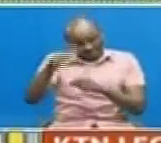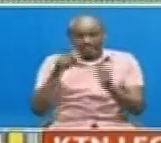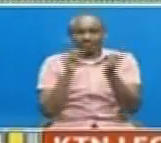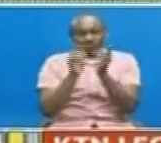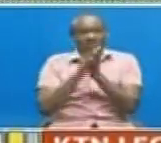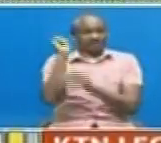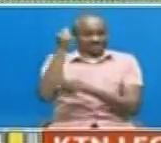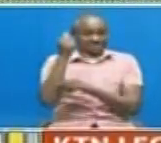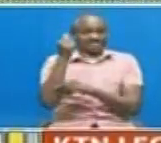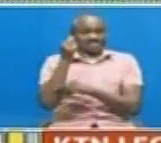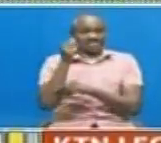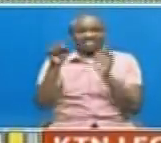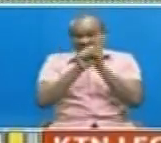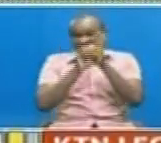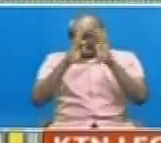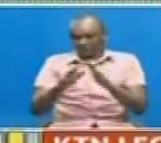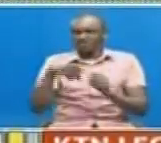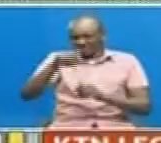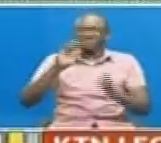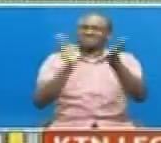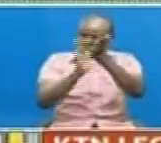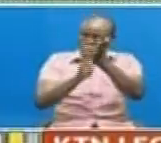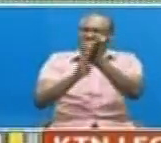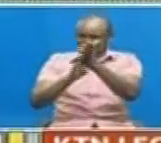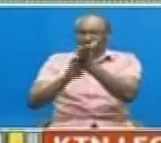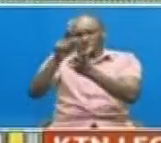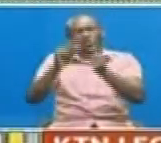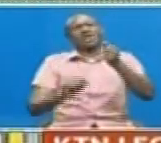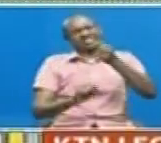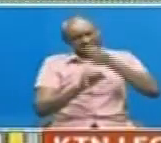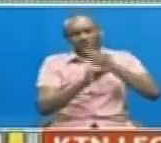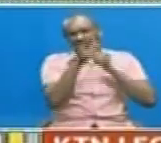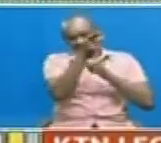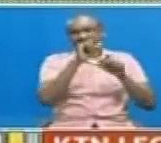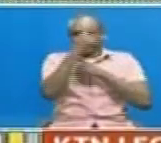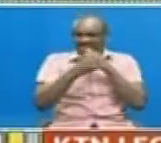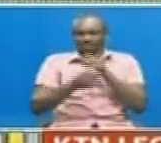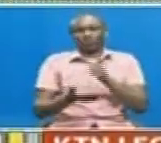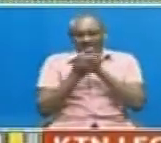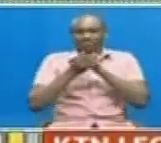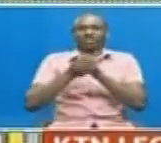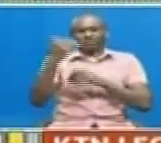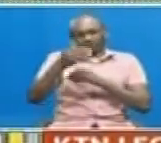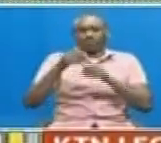Uhuru Kenyatta aliyewaminia sifa kutokana na mchango wao katika mataifa hayo ya magharibi mwa